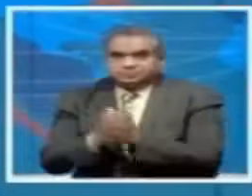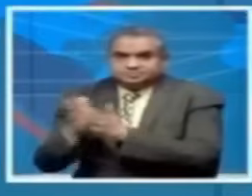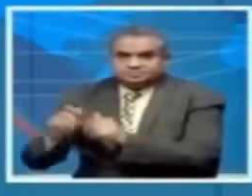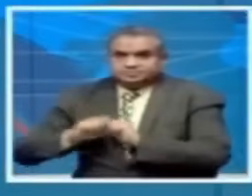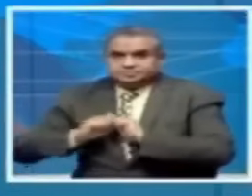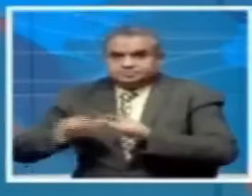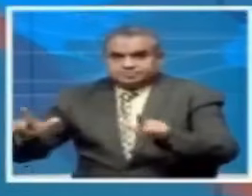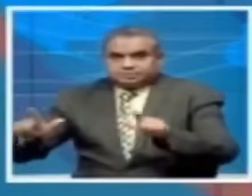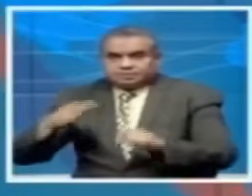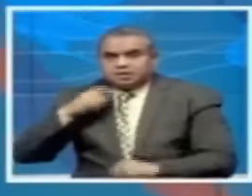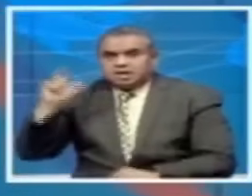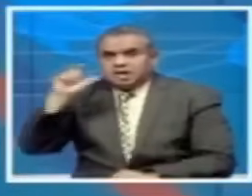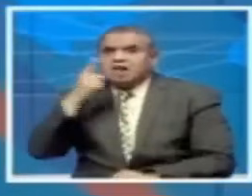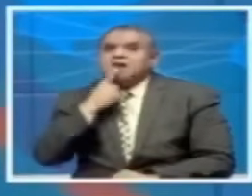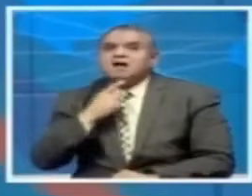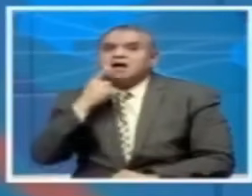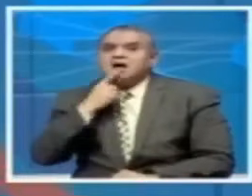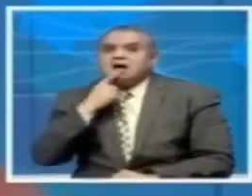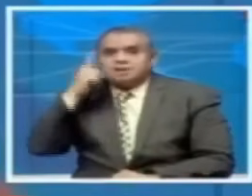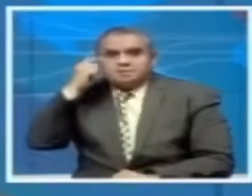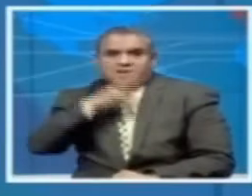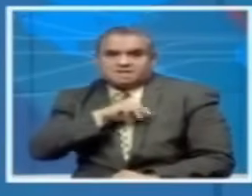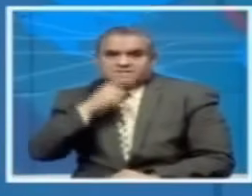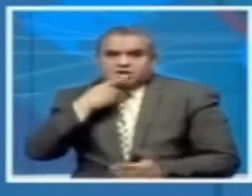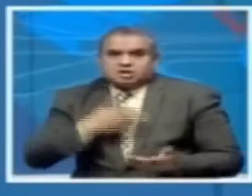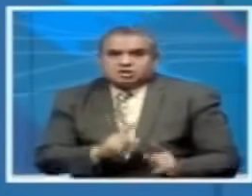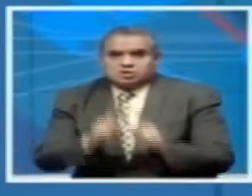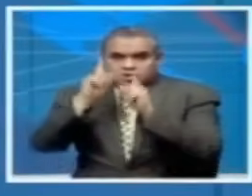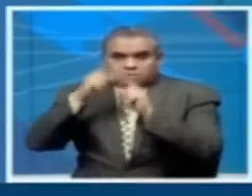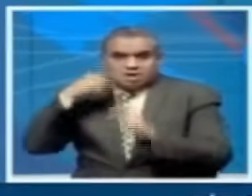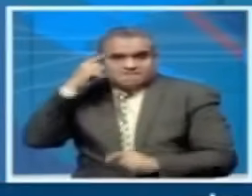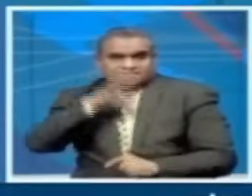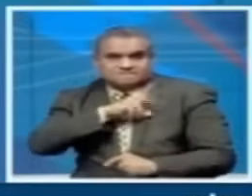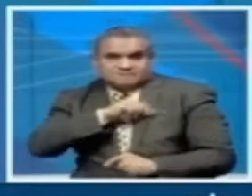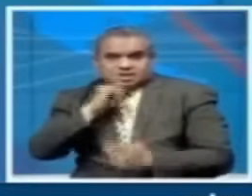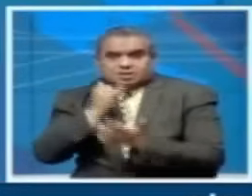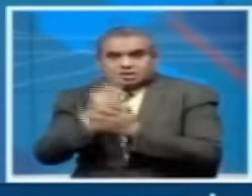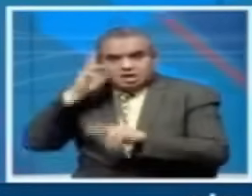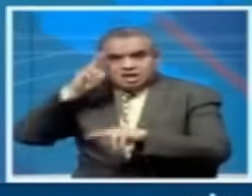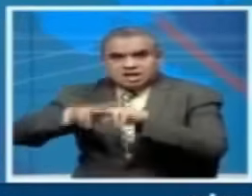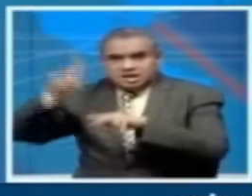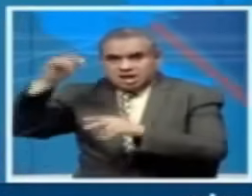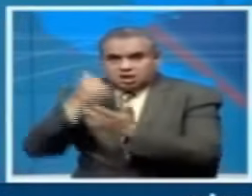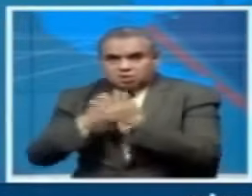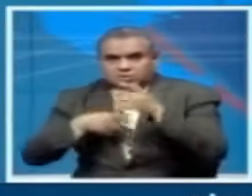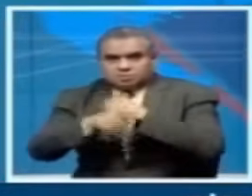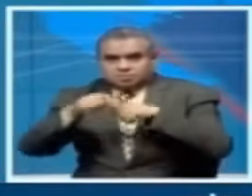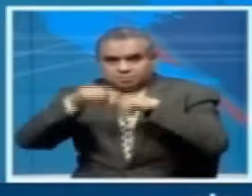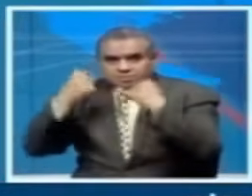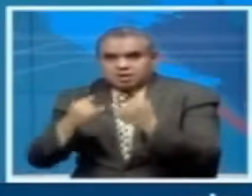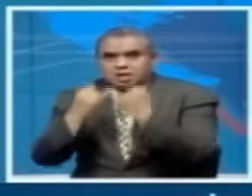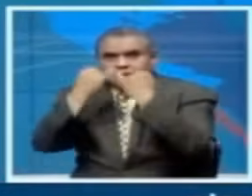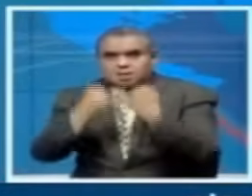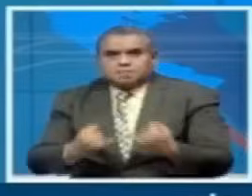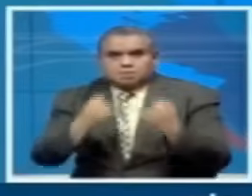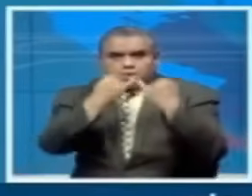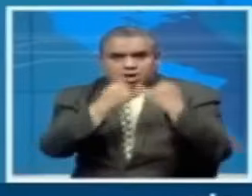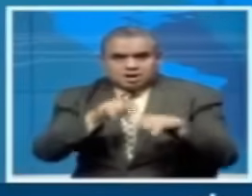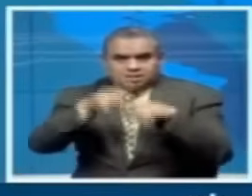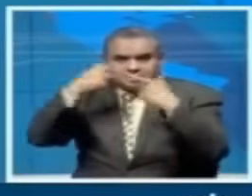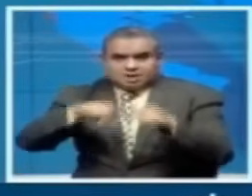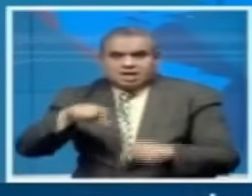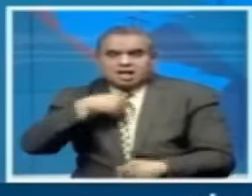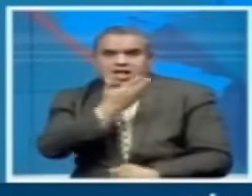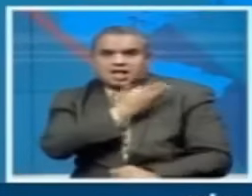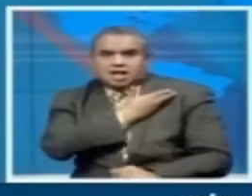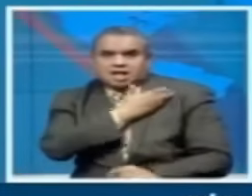أعلن الهلال الأحمر الفلسطيني استشهاد مزارع فلسطيني برصاص قوات الاحتلال الإسرائيلي في مخيم من للاجئين بوسط غزة.